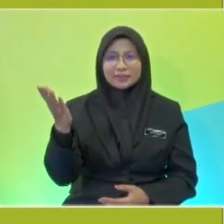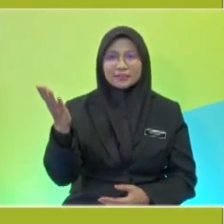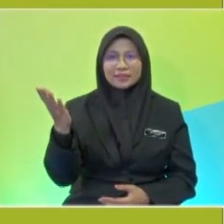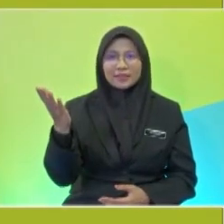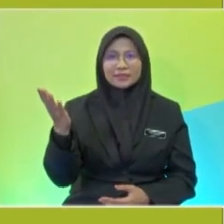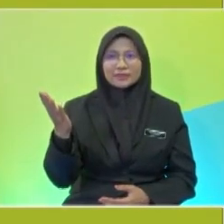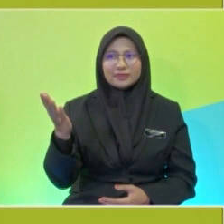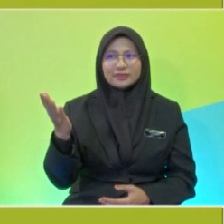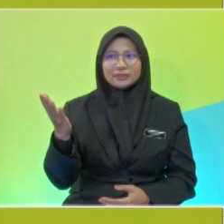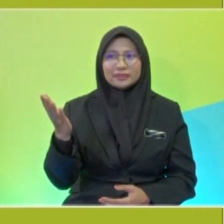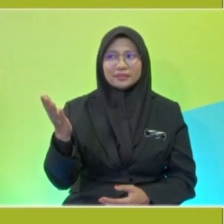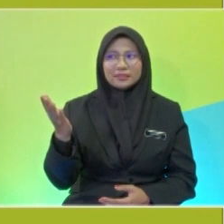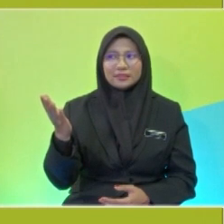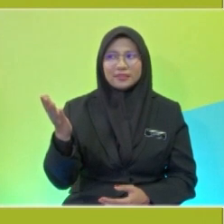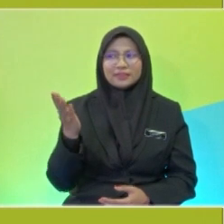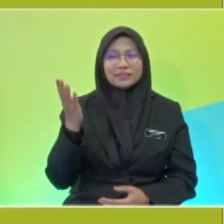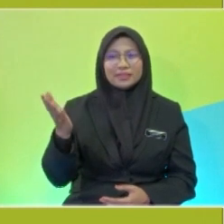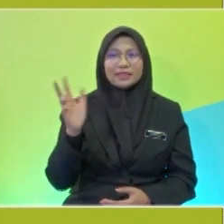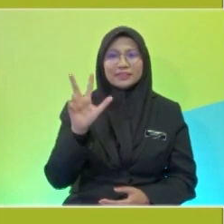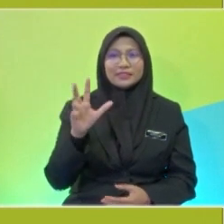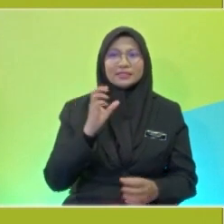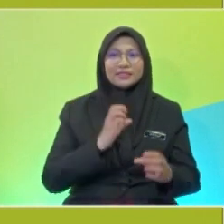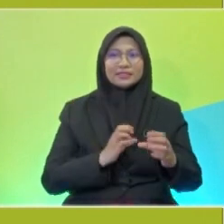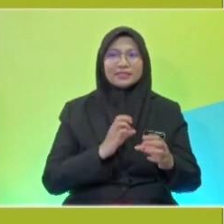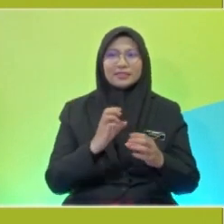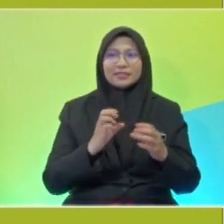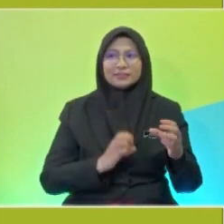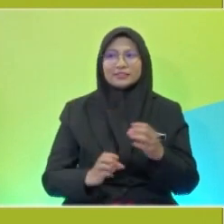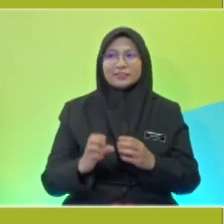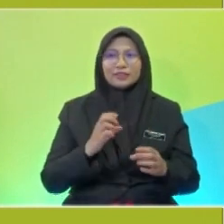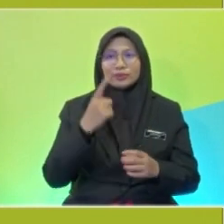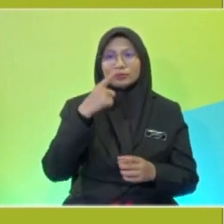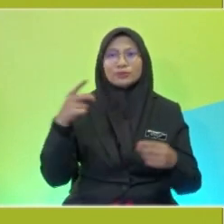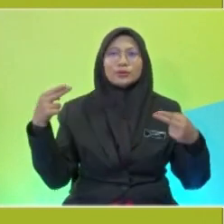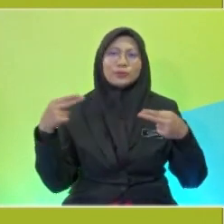Ya semua aku agaknya kenangan Kita